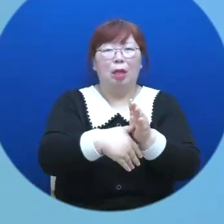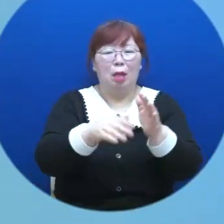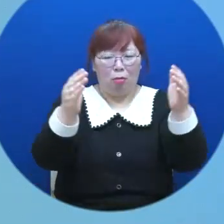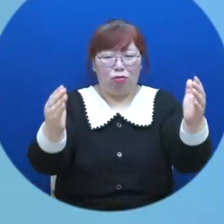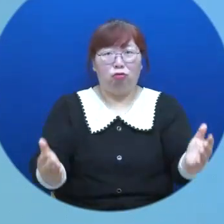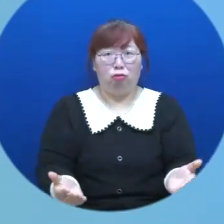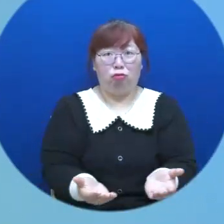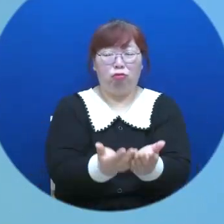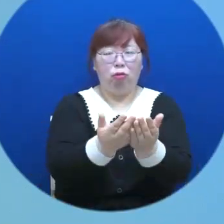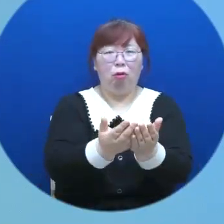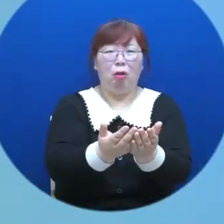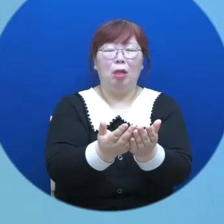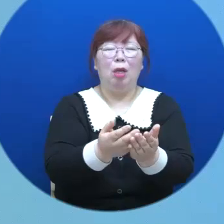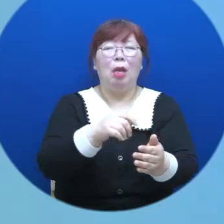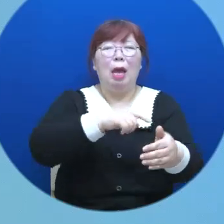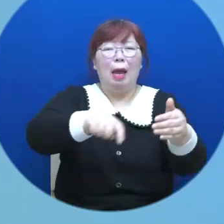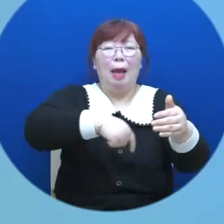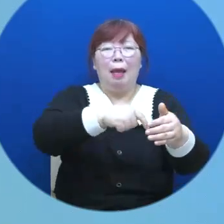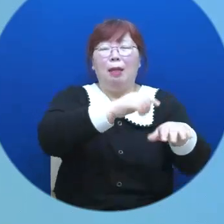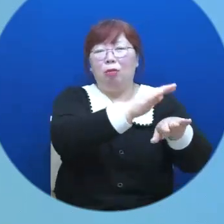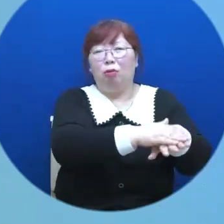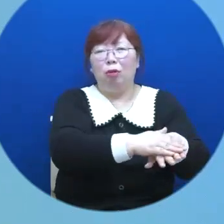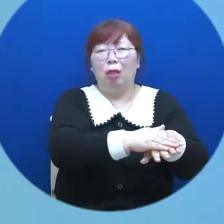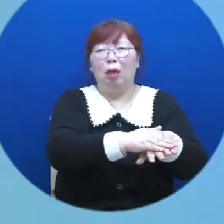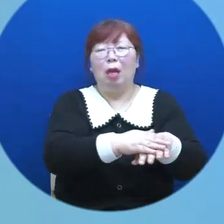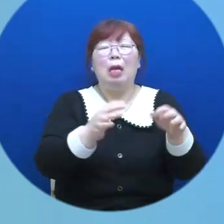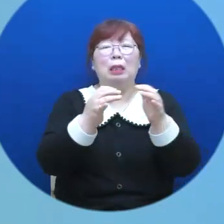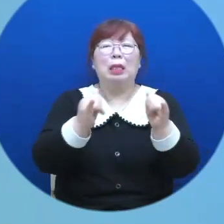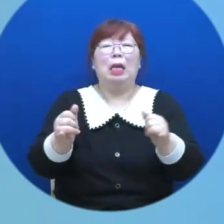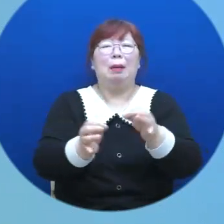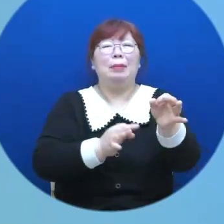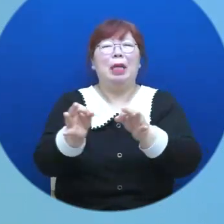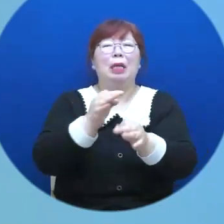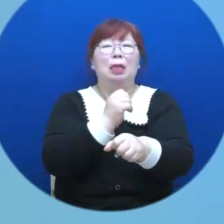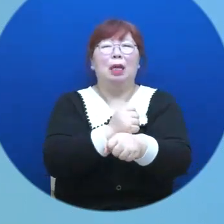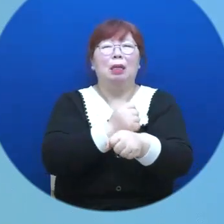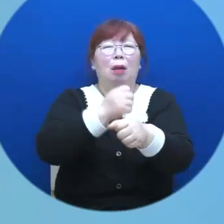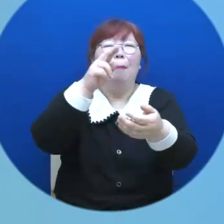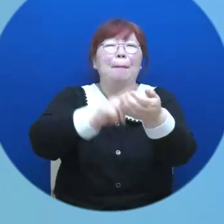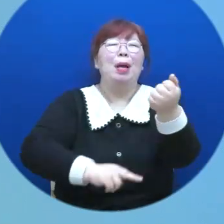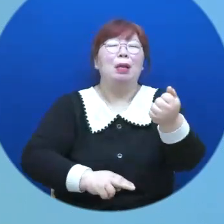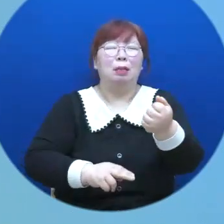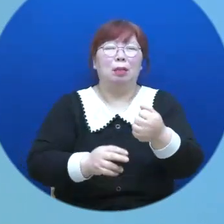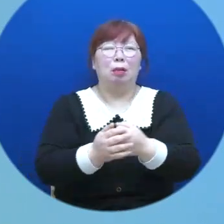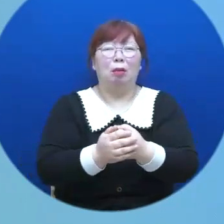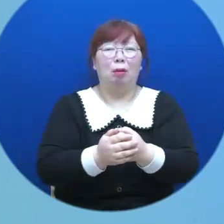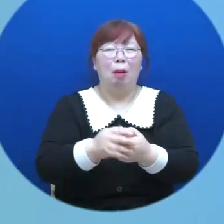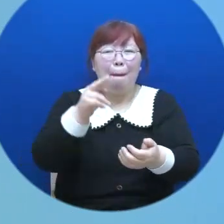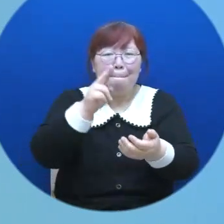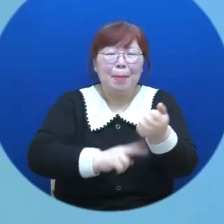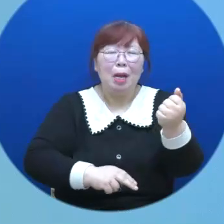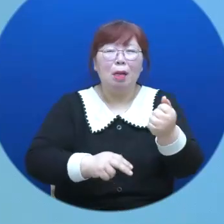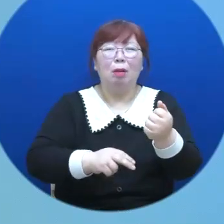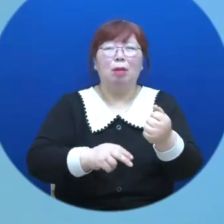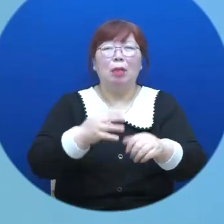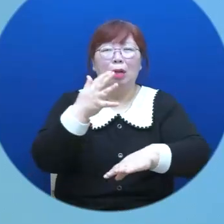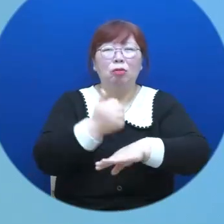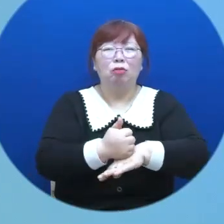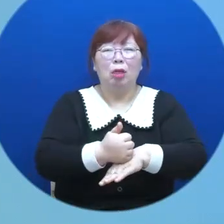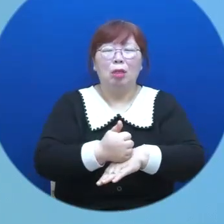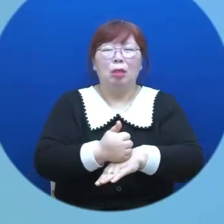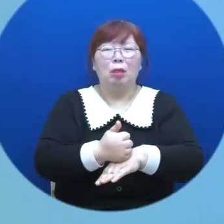하고 인신매매로 팔아버리고, 팔려갔던 거는 노예 생활하면서 누명 쓰고 감옥에